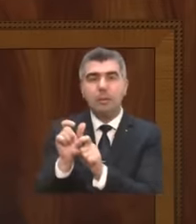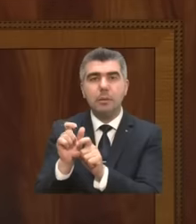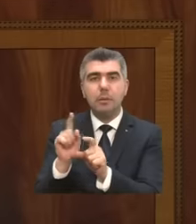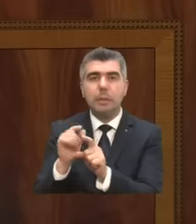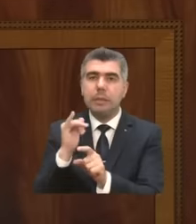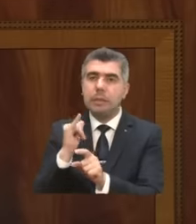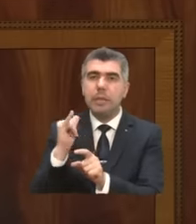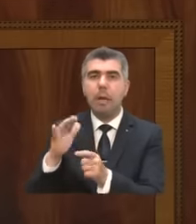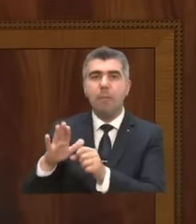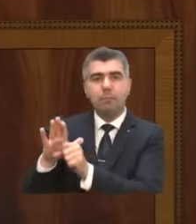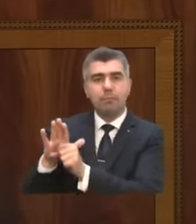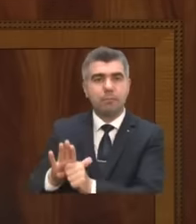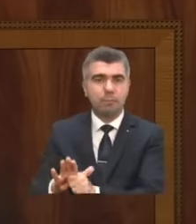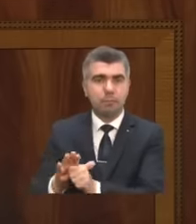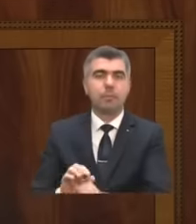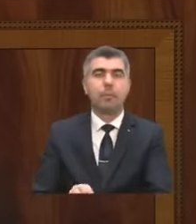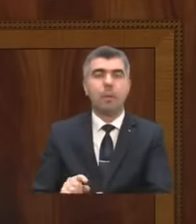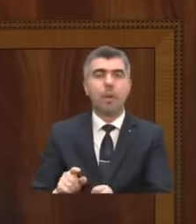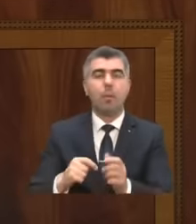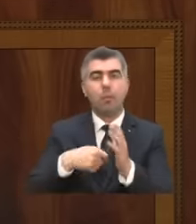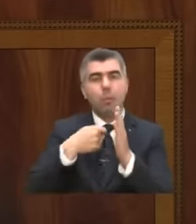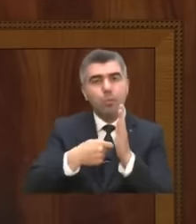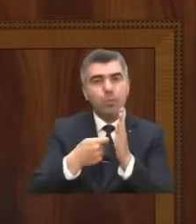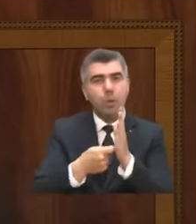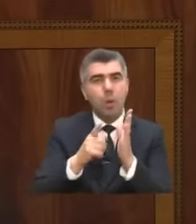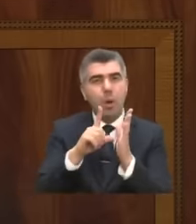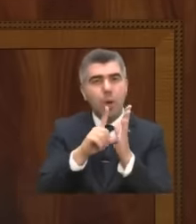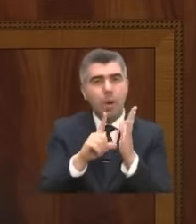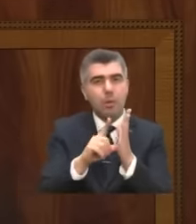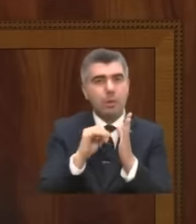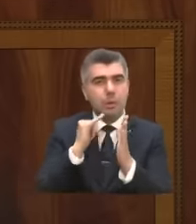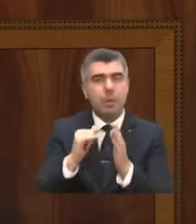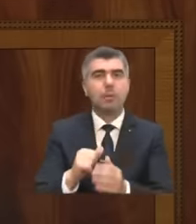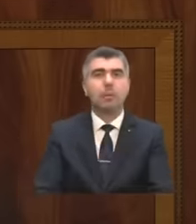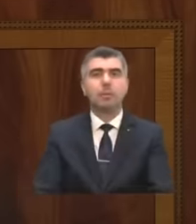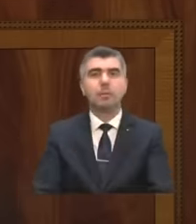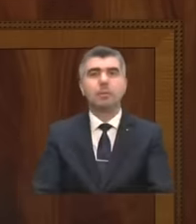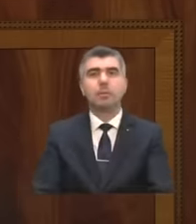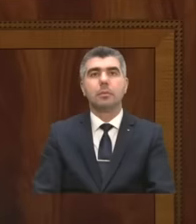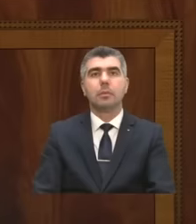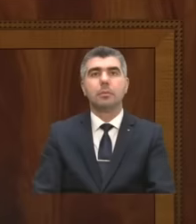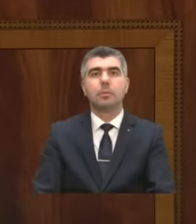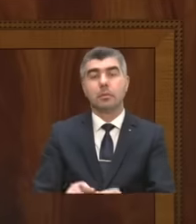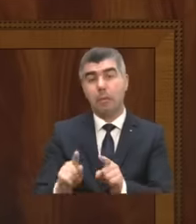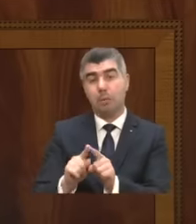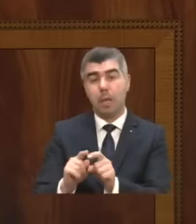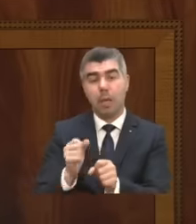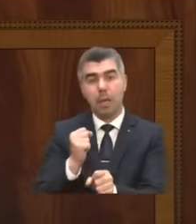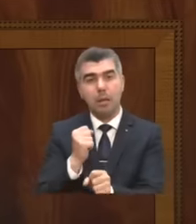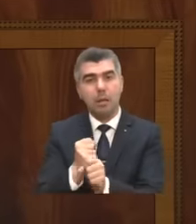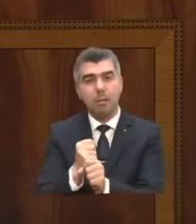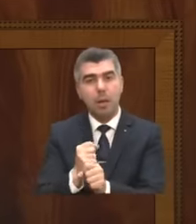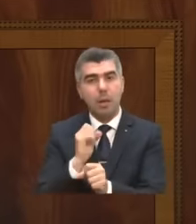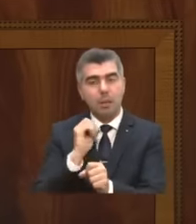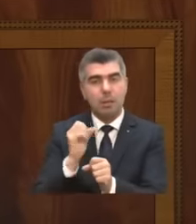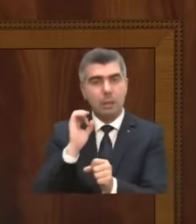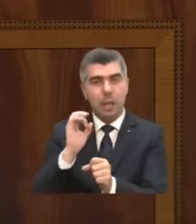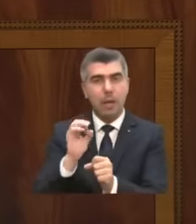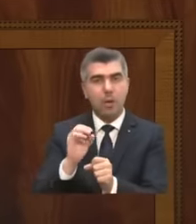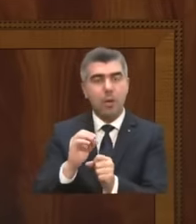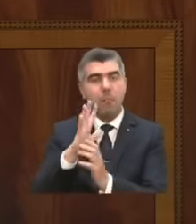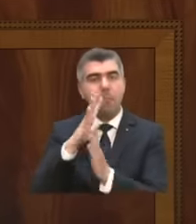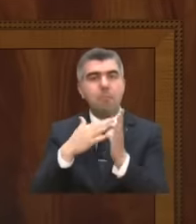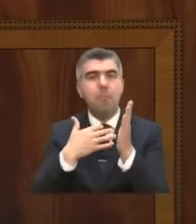طبعا جايبين هذا المشروع في الموضوع زعما مانايد مانايد غير زيدوا الله يسخر. مقاربتكم لمنظومة التشغيل عبر فرصة وأوراش السيد